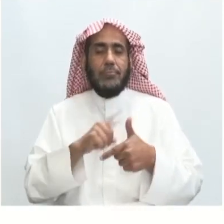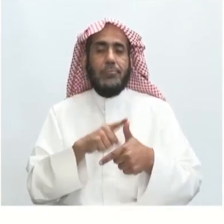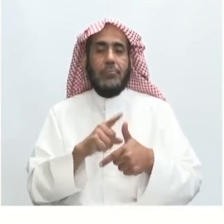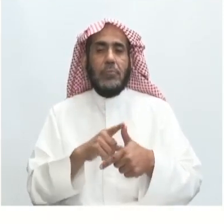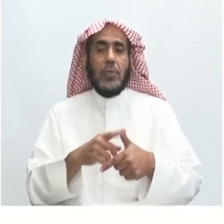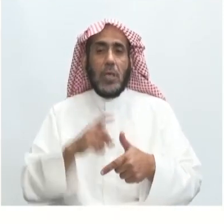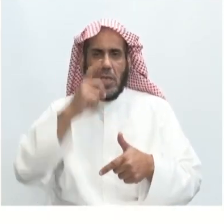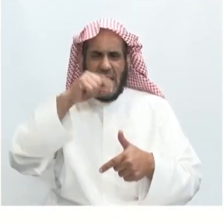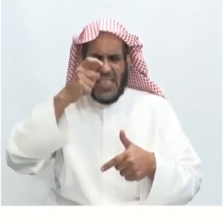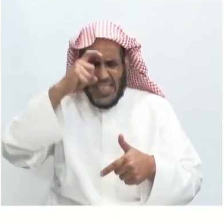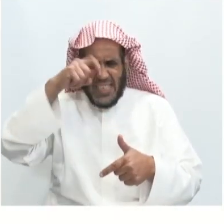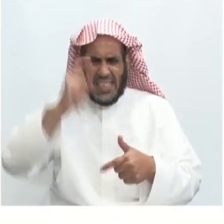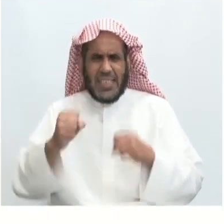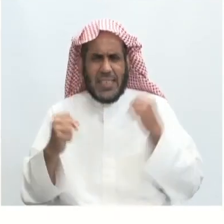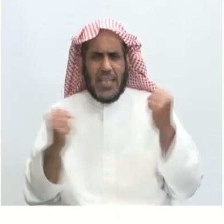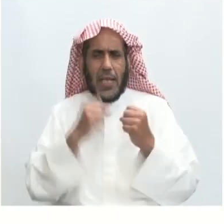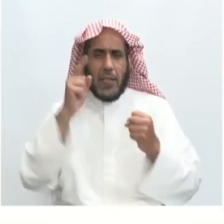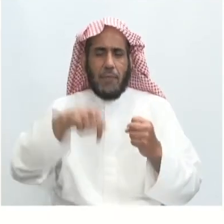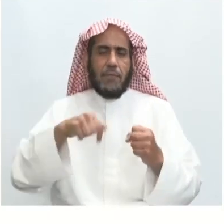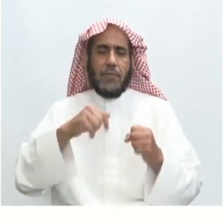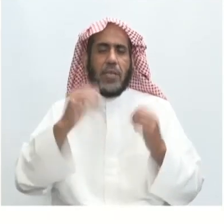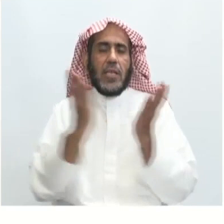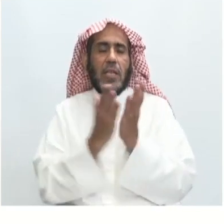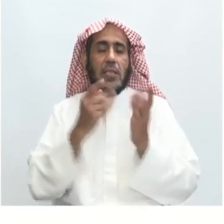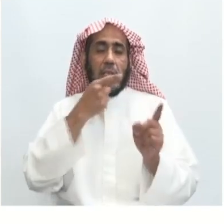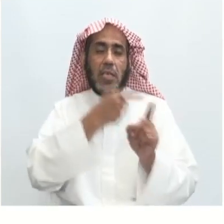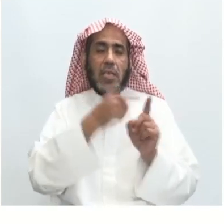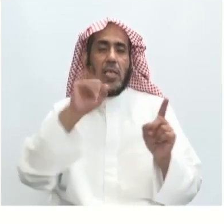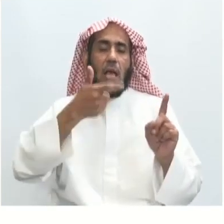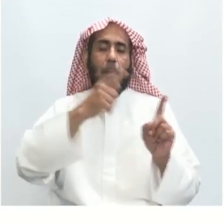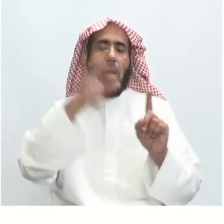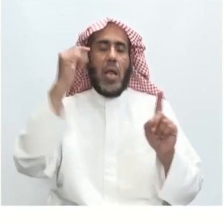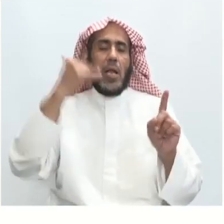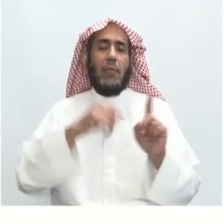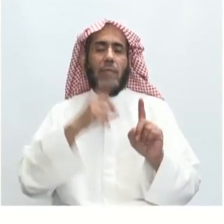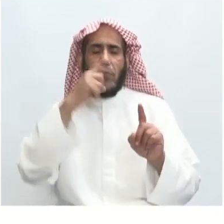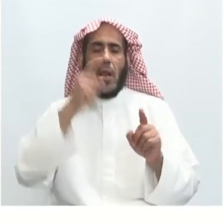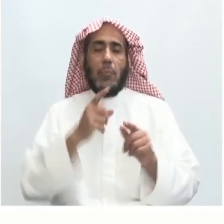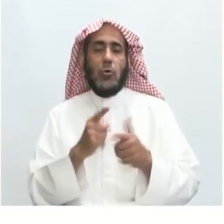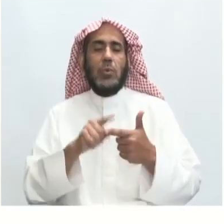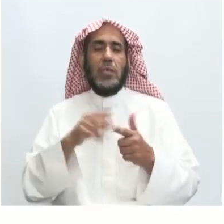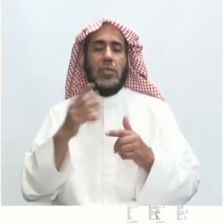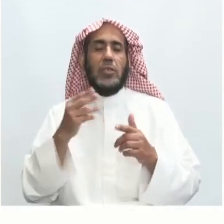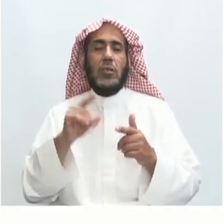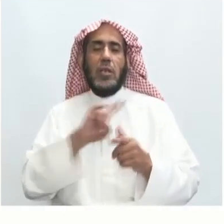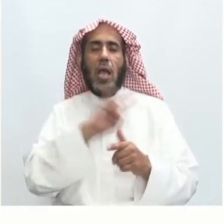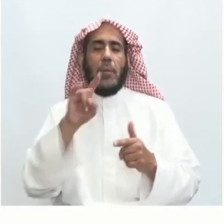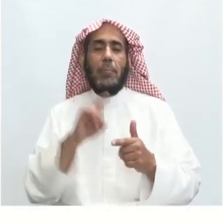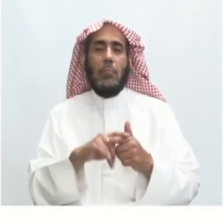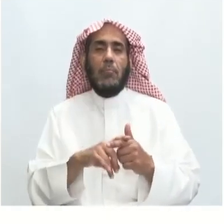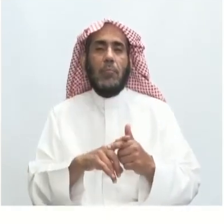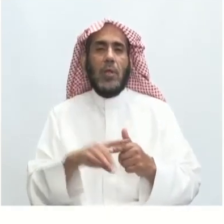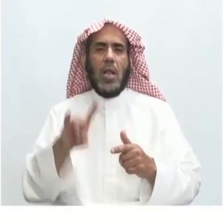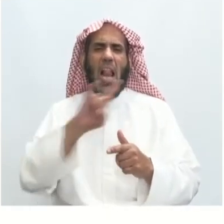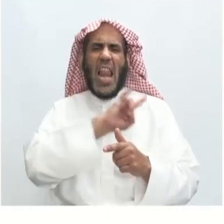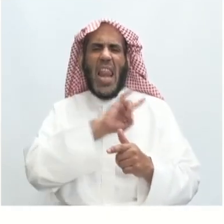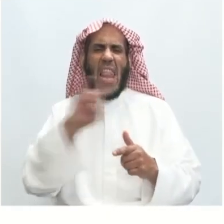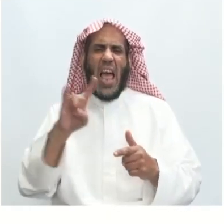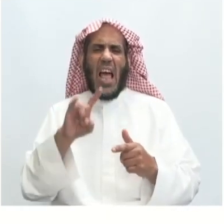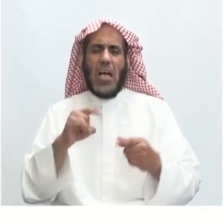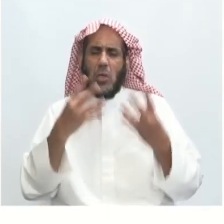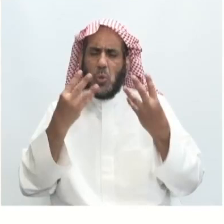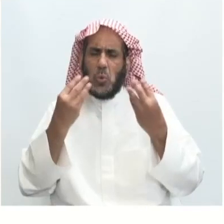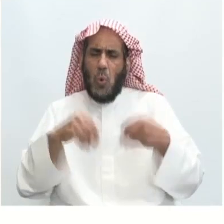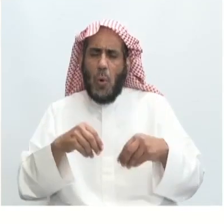اجتهدي في دراستك يا ليلى وهذا فعل امر الجمله الانشائيه في النهي تقول لا تقصري